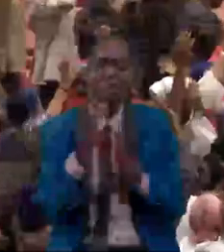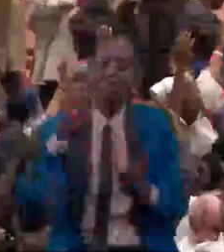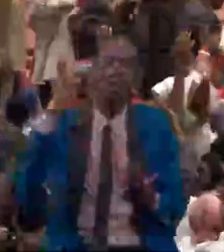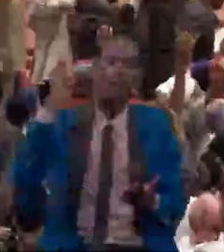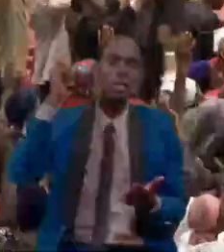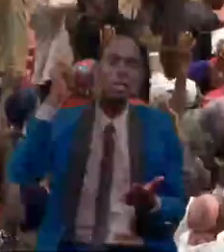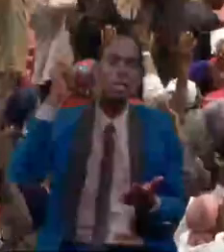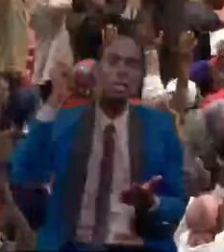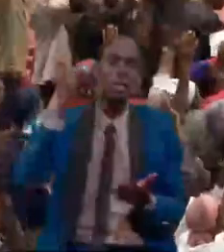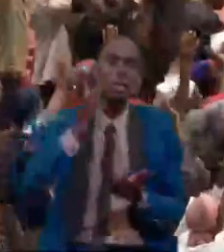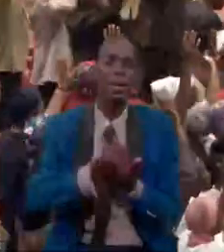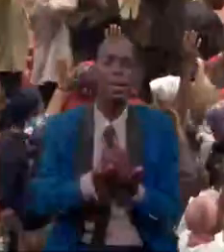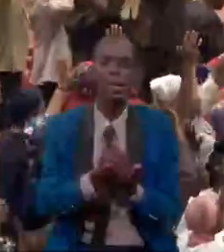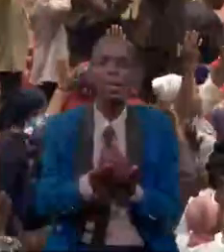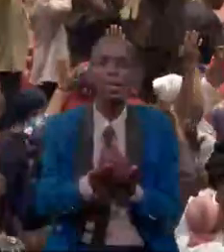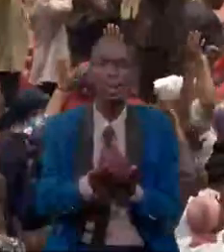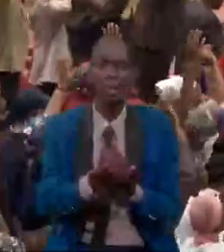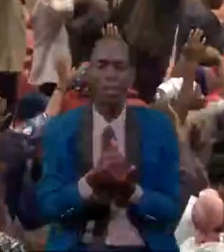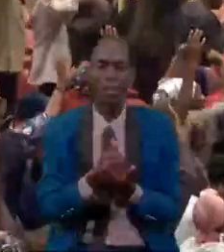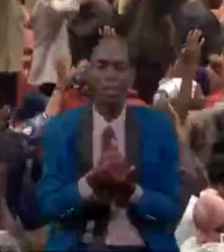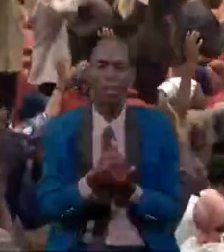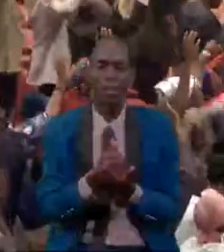nous prions.